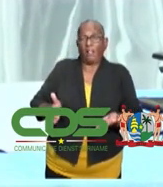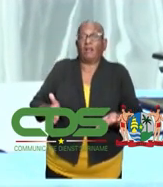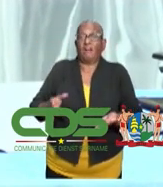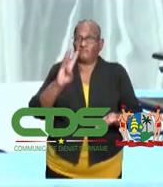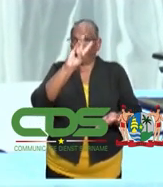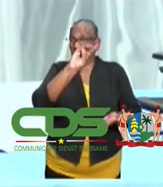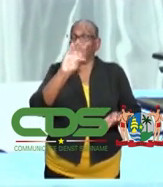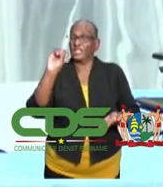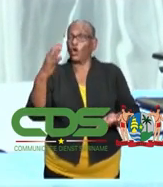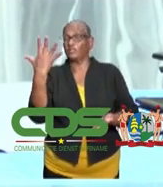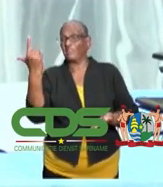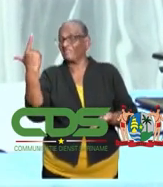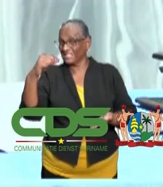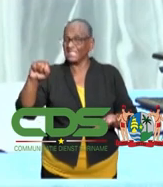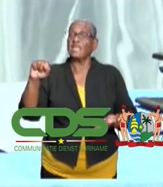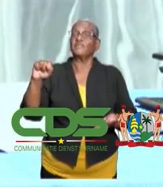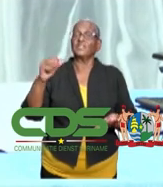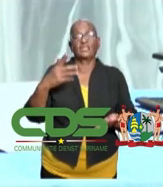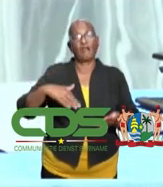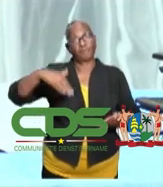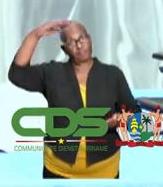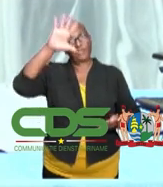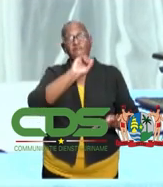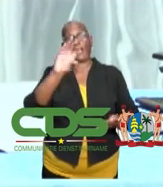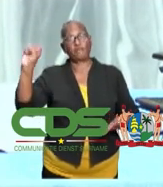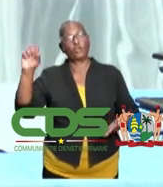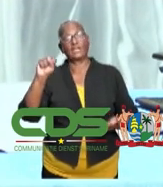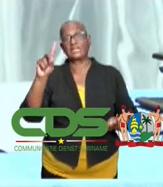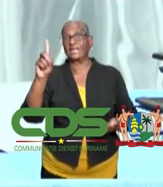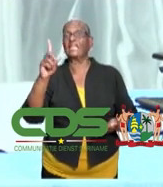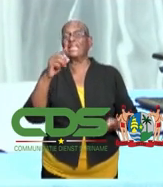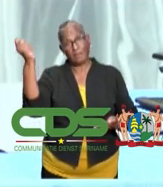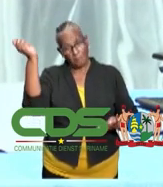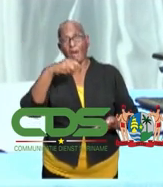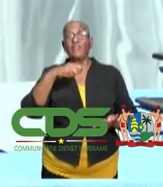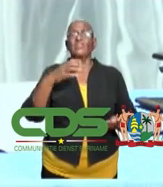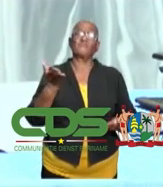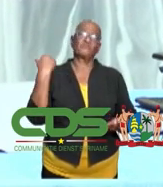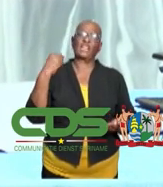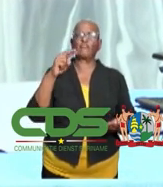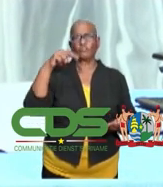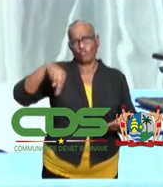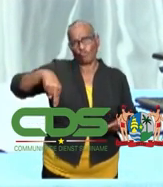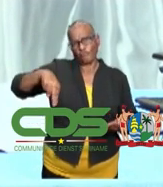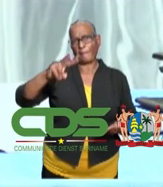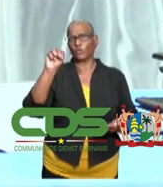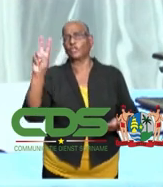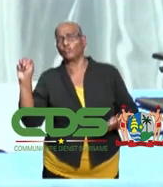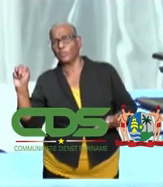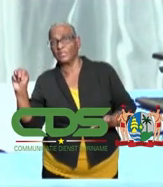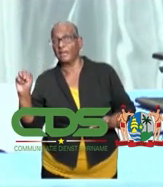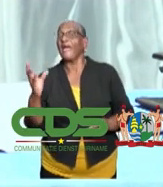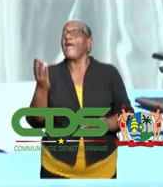van 375 SRD naar 500 SRD per maand. Ook vanaf november 2020.